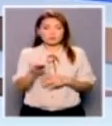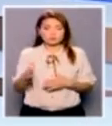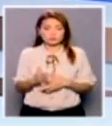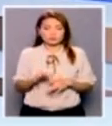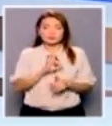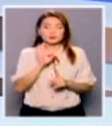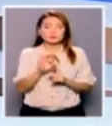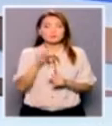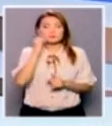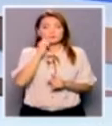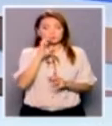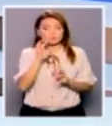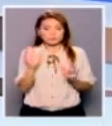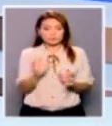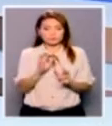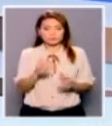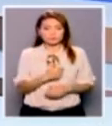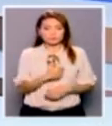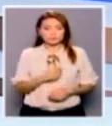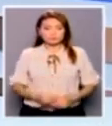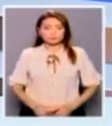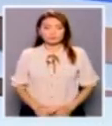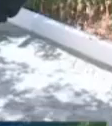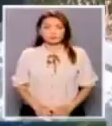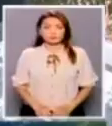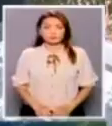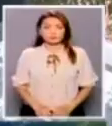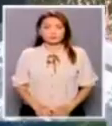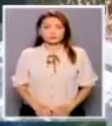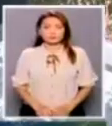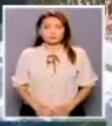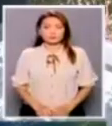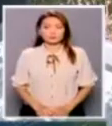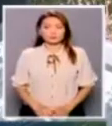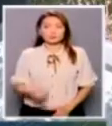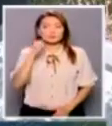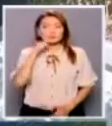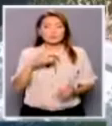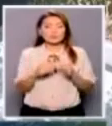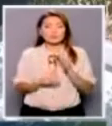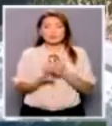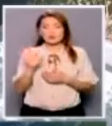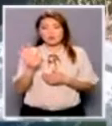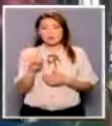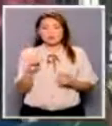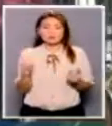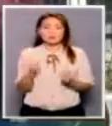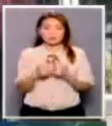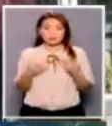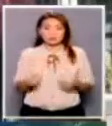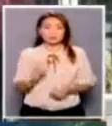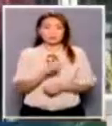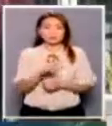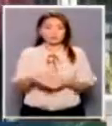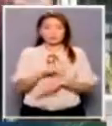Басты мақсат қарияларға жылулық сыйлап, көңілдерін көтеру. Қарттар үйінде қазан айы басталғалы дамыл жоқ. Күн сайын